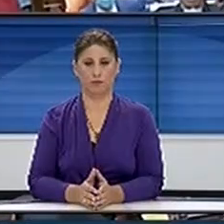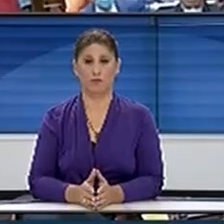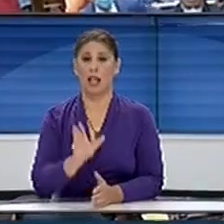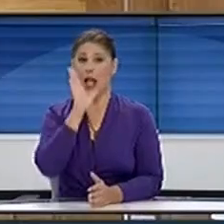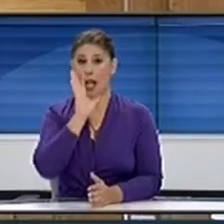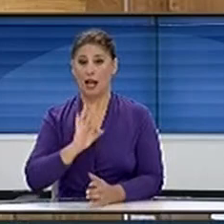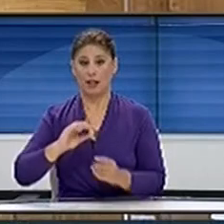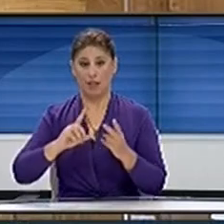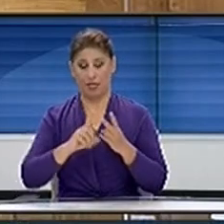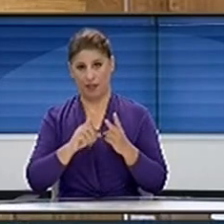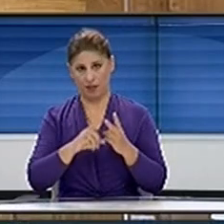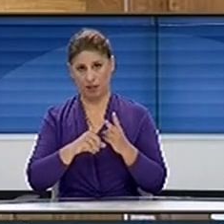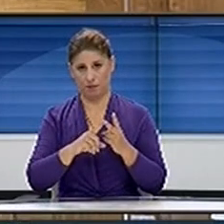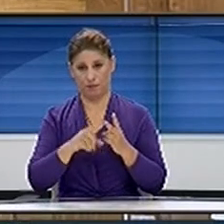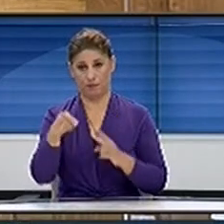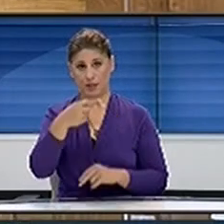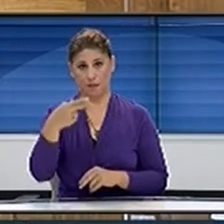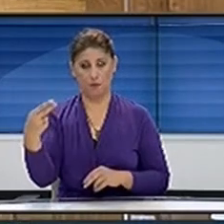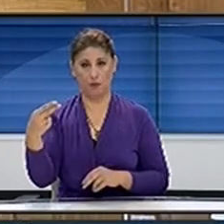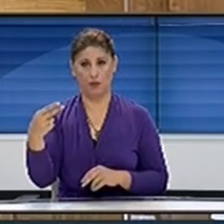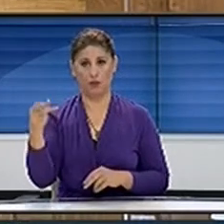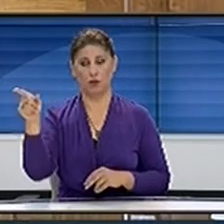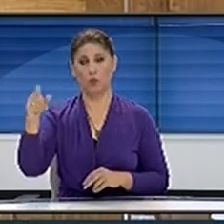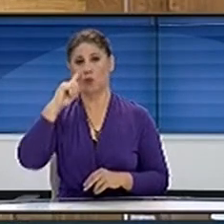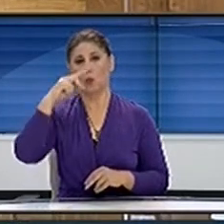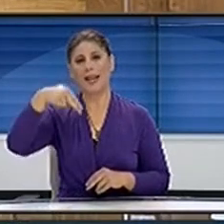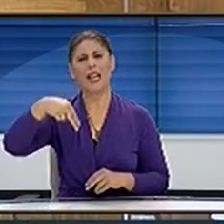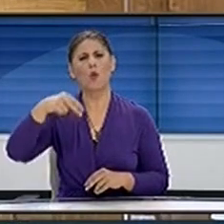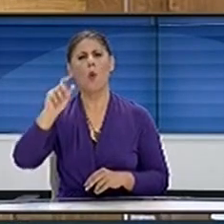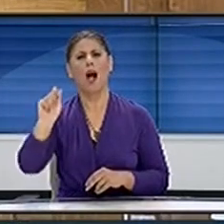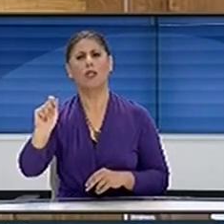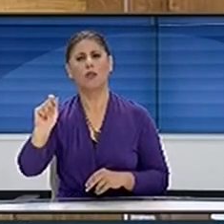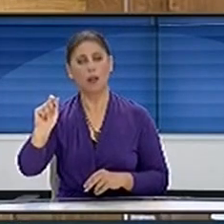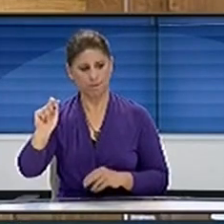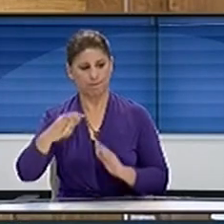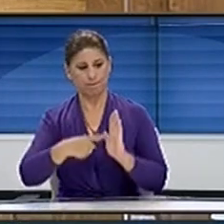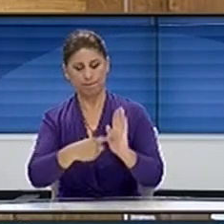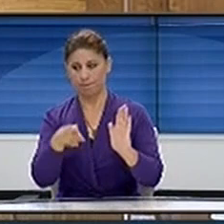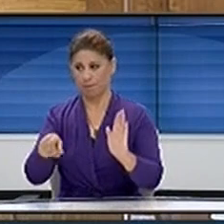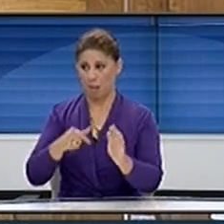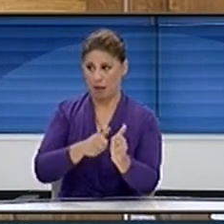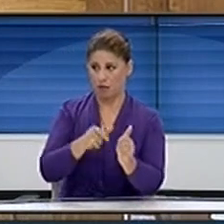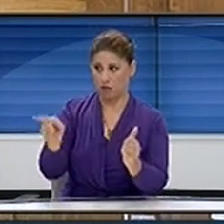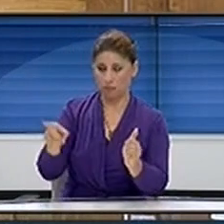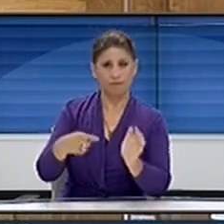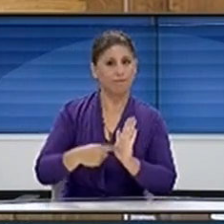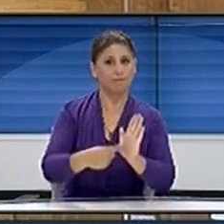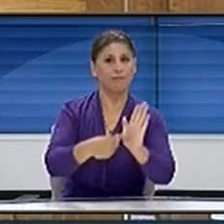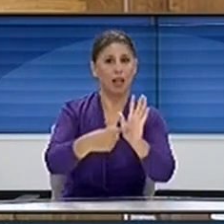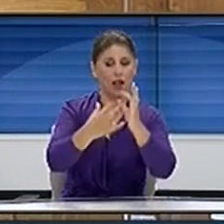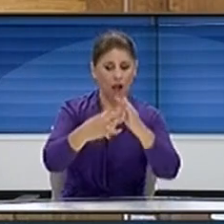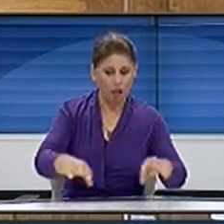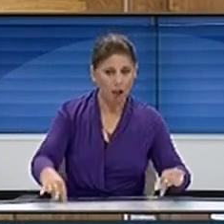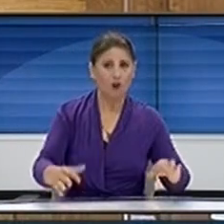Αλήθεια δεύτερη. Η υπόθεση του Νίκου Ανδρουλάκη ανέδειξε πράγματι ένα κενό,